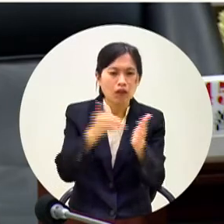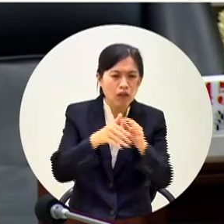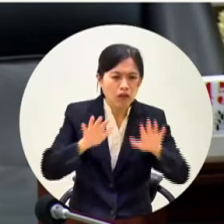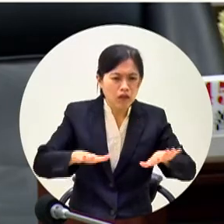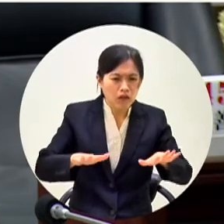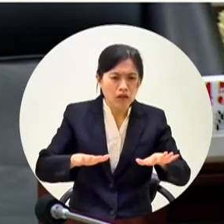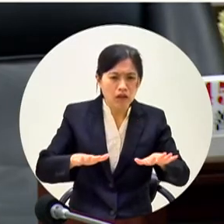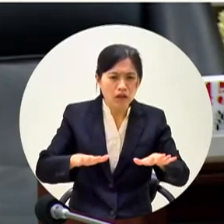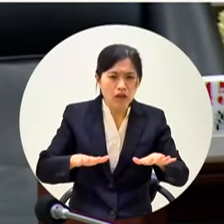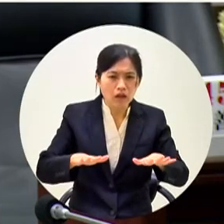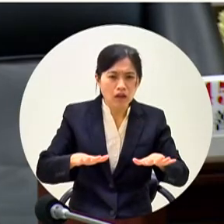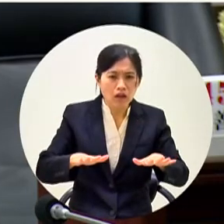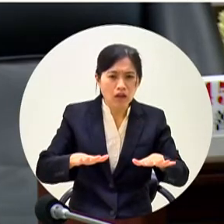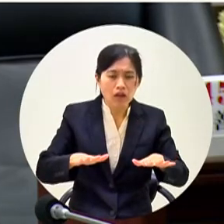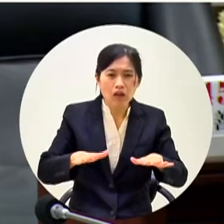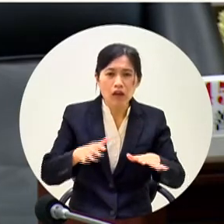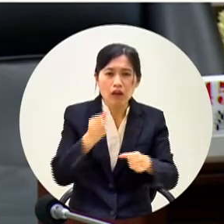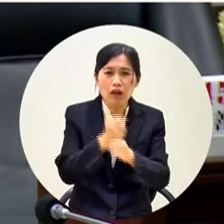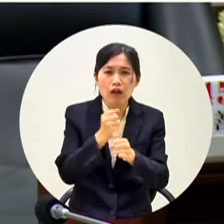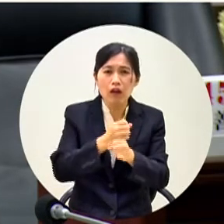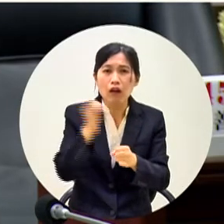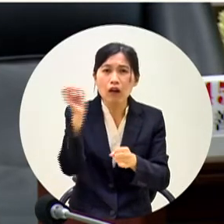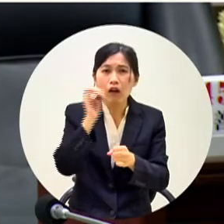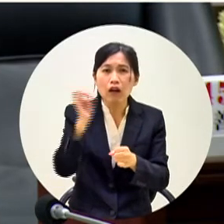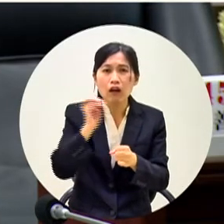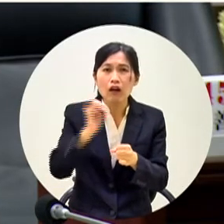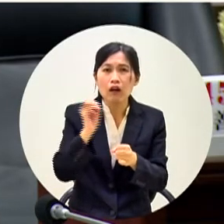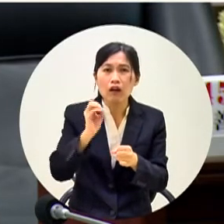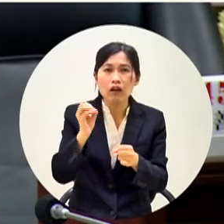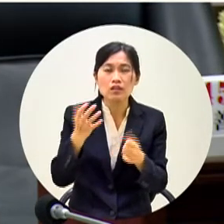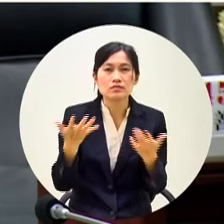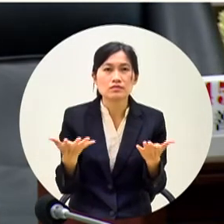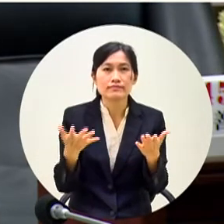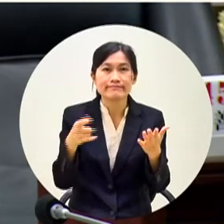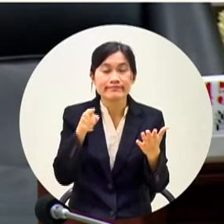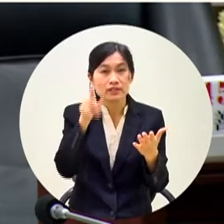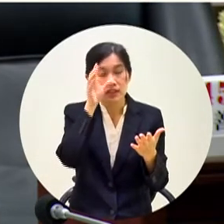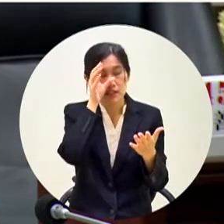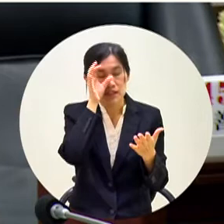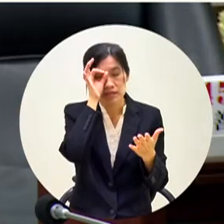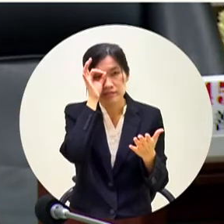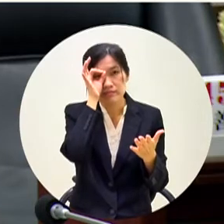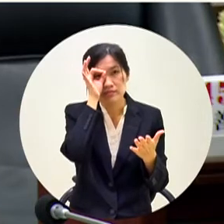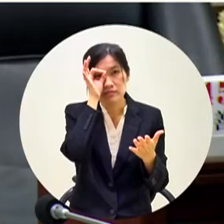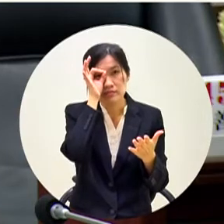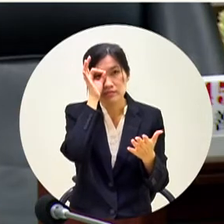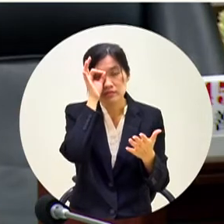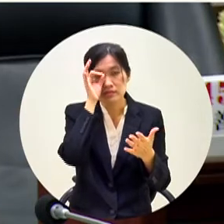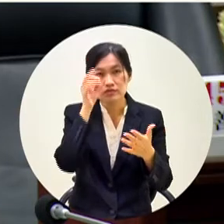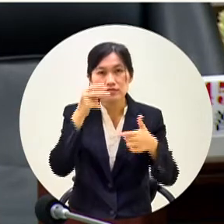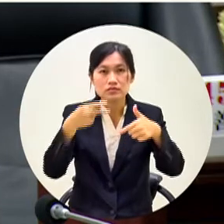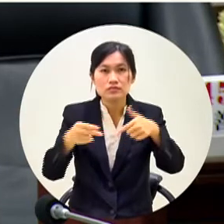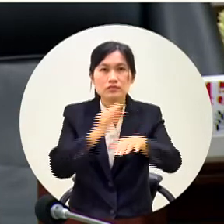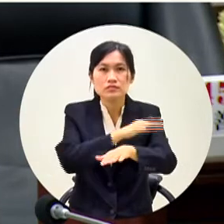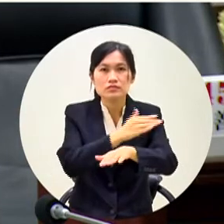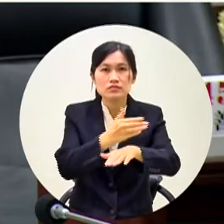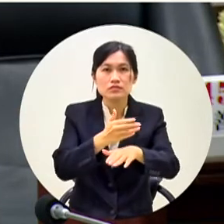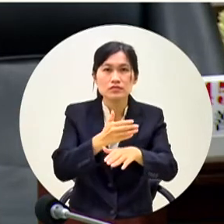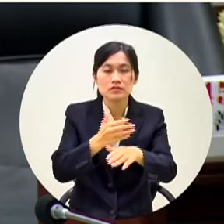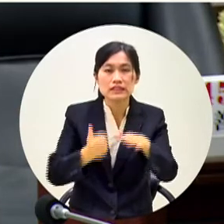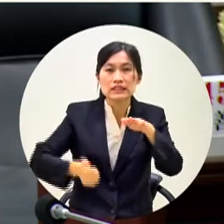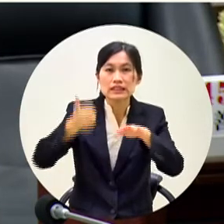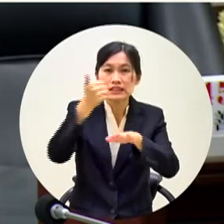拢无一个下落啦。哦，你看按这嘛是伫安尼陈冠路十号桥